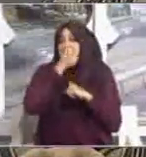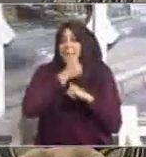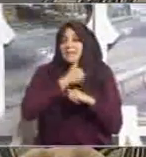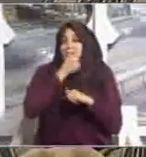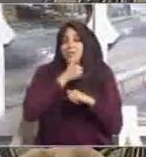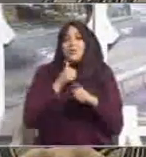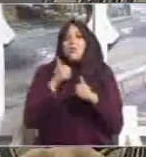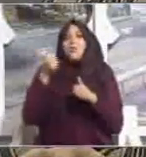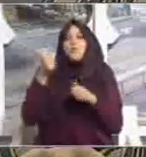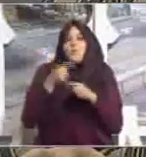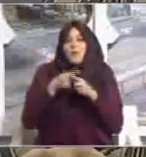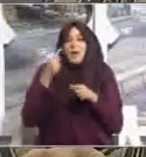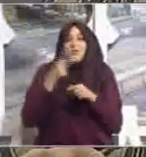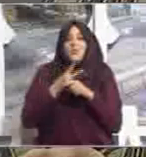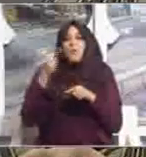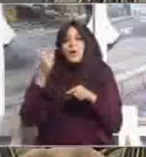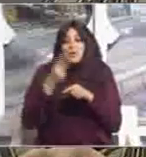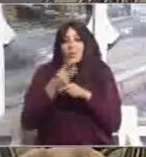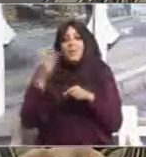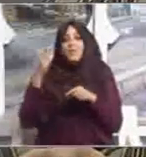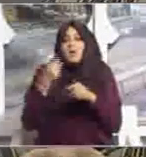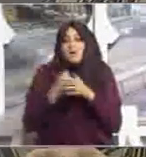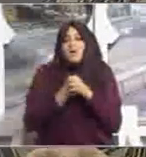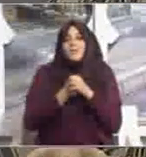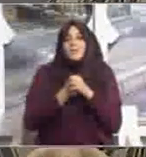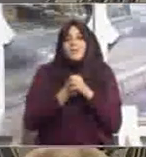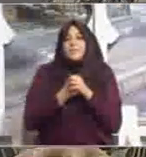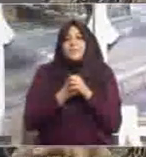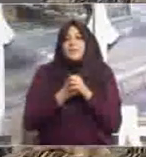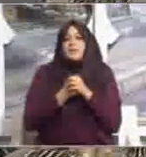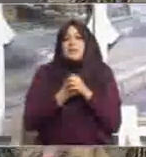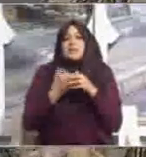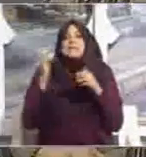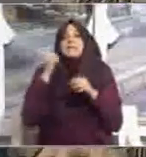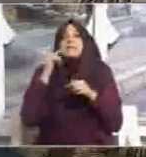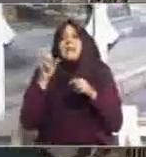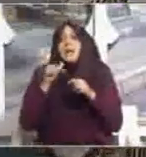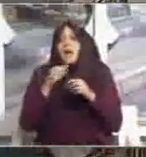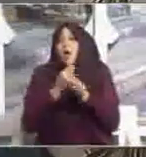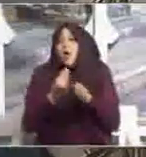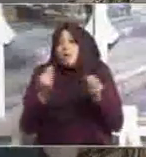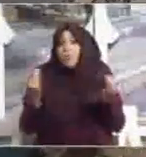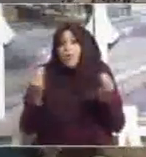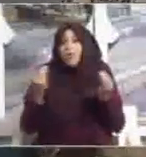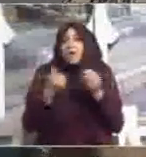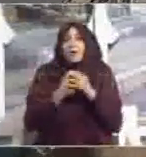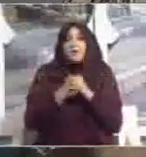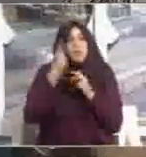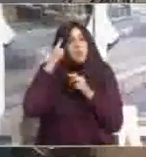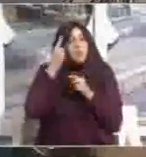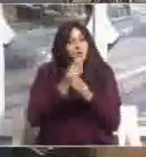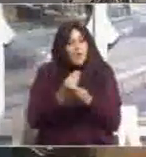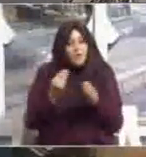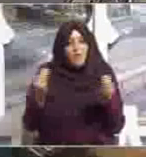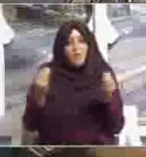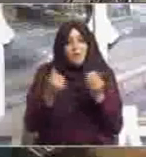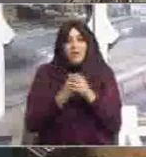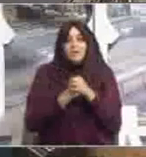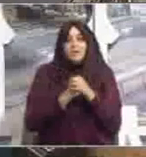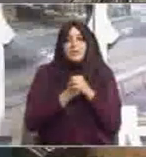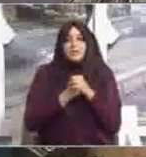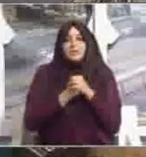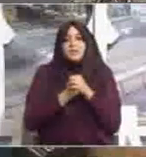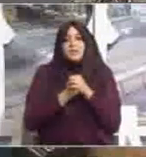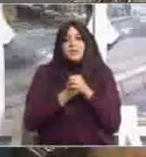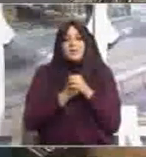حبشت. خاصة عنده أولاد. يعني ما قلناش نسيت نسأل. عنده أولاد لابد إنسان يعني يفكر في أولاده. ما